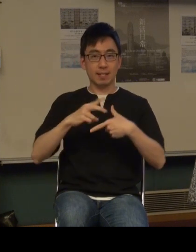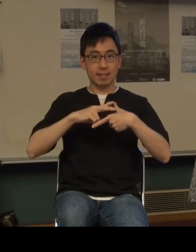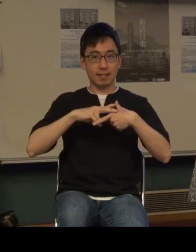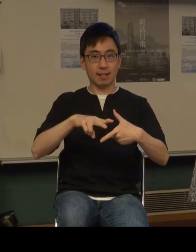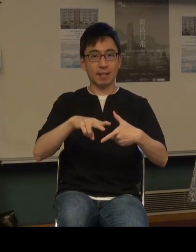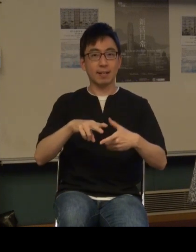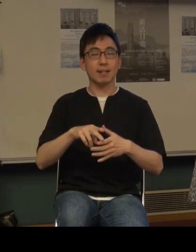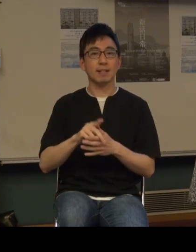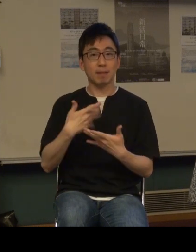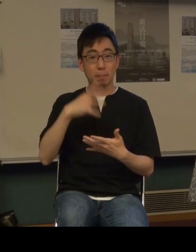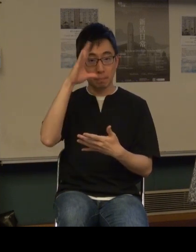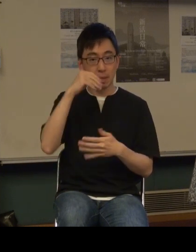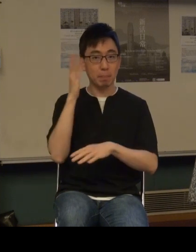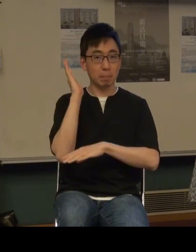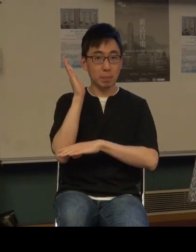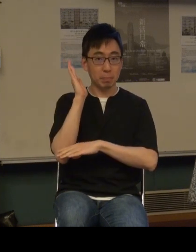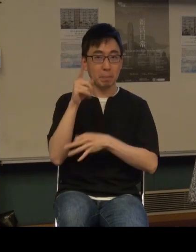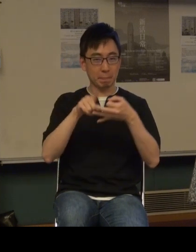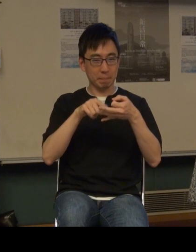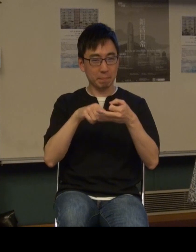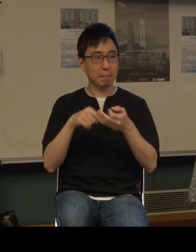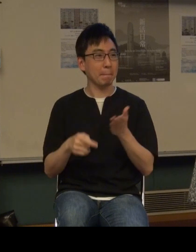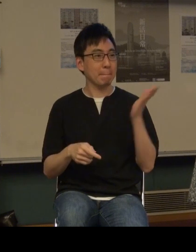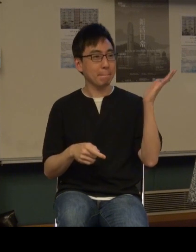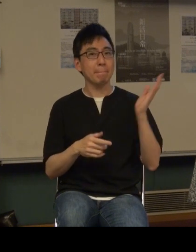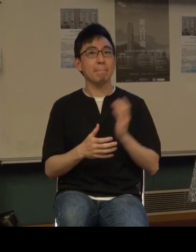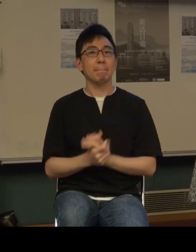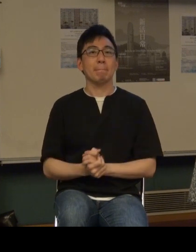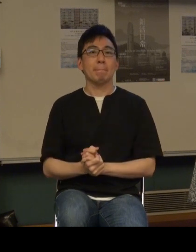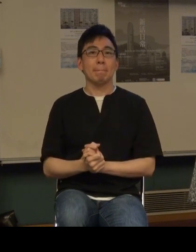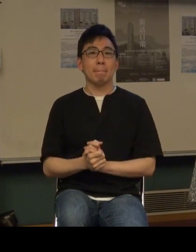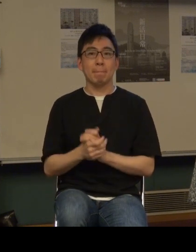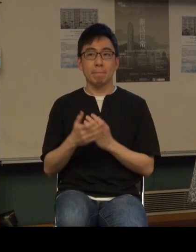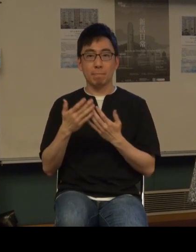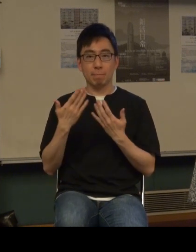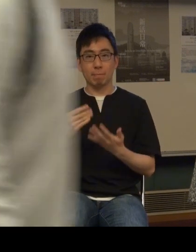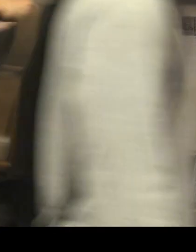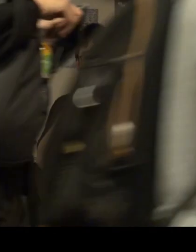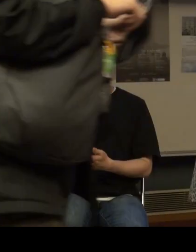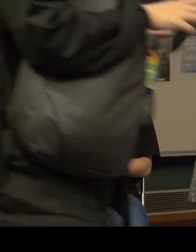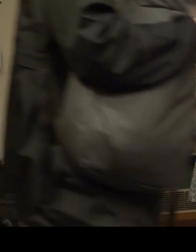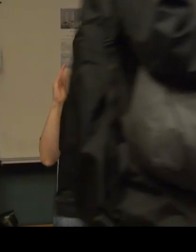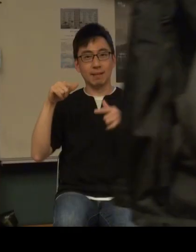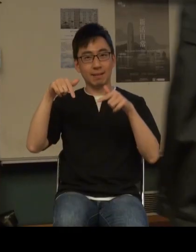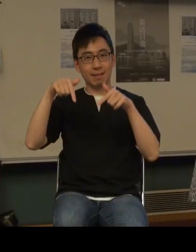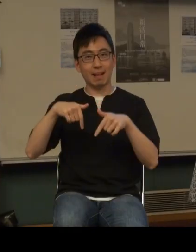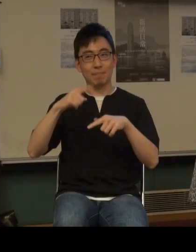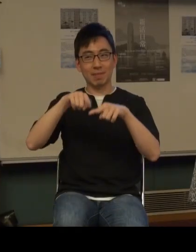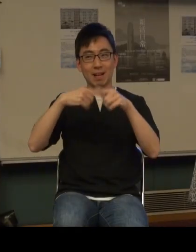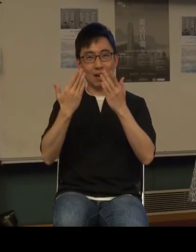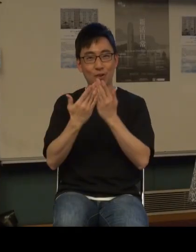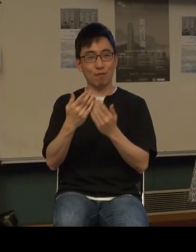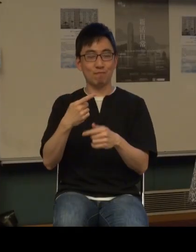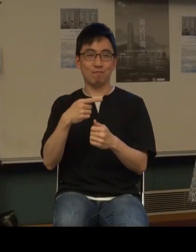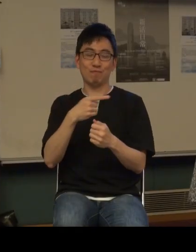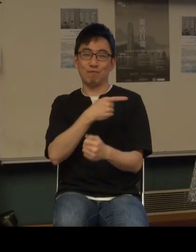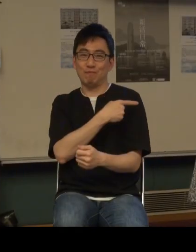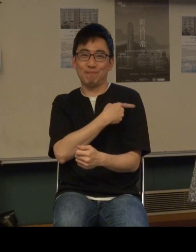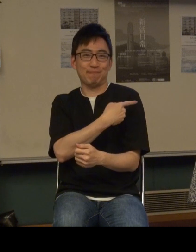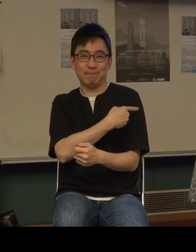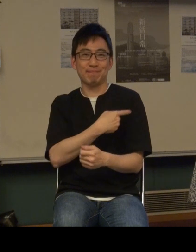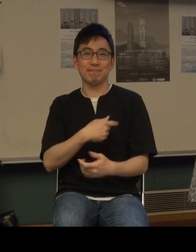今晚嘅講者卡文徐仲文教授咧，就係而家係嶺南大學歷史系嘅副教授啦。咁佢剛剛咧夏